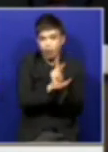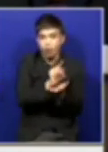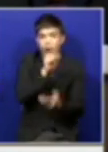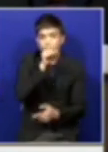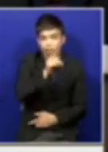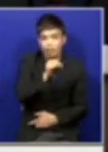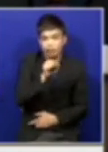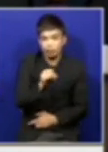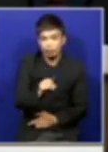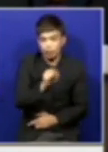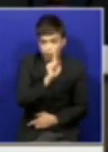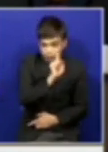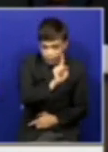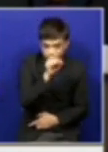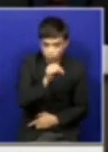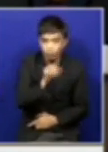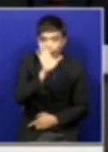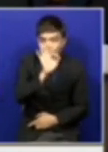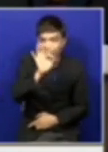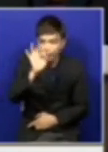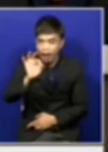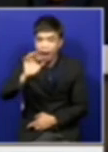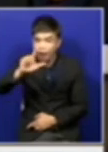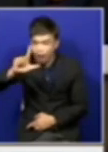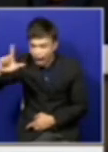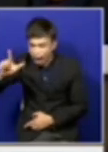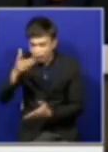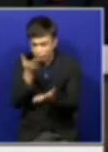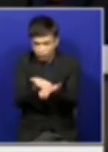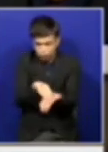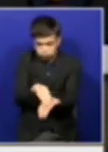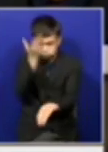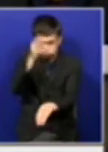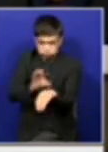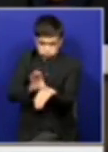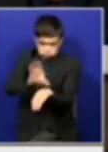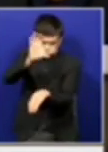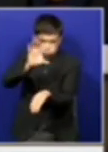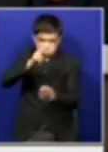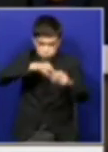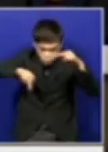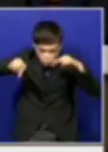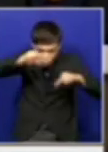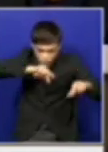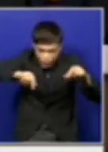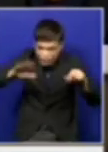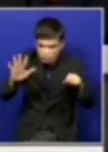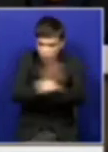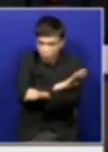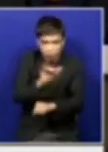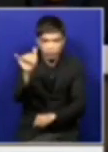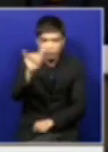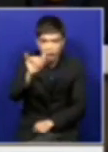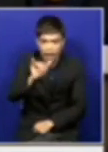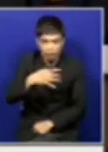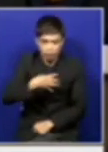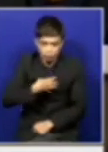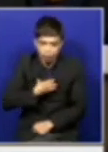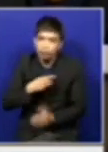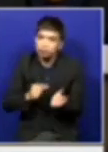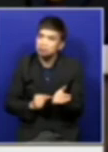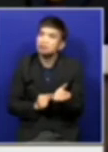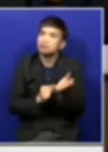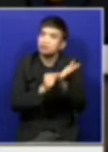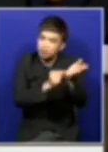1.9 ล้านล้านนี่เป็นยอดเงินจำนวนมากไม่สามารถควบคุมได้จึงขอเสนอต่อท่านประธานว่า